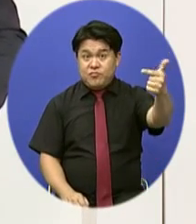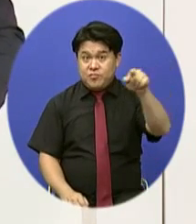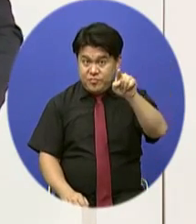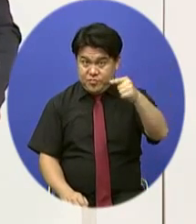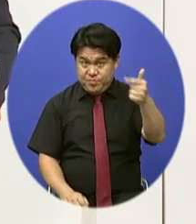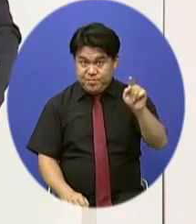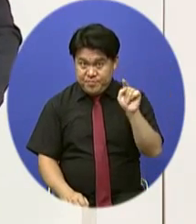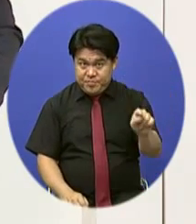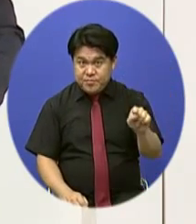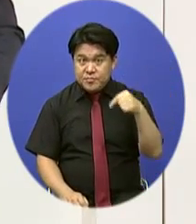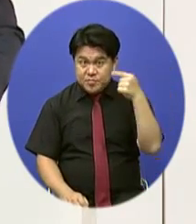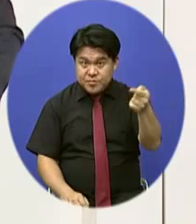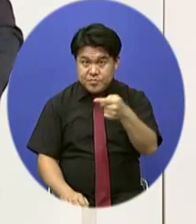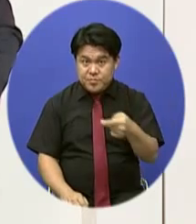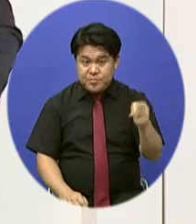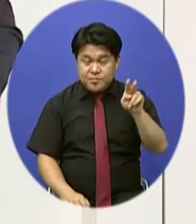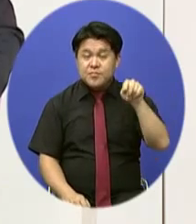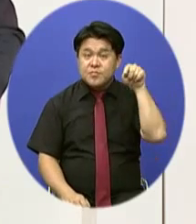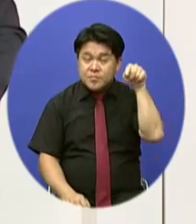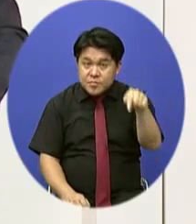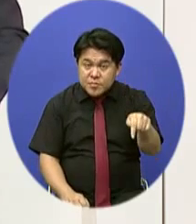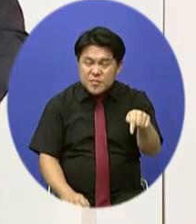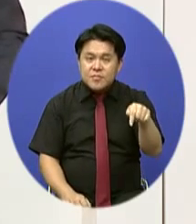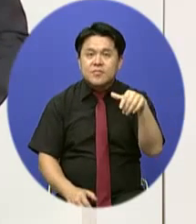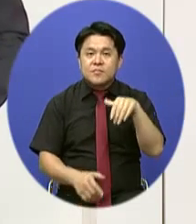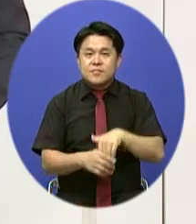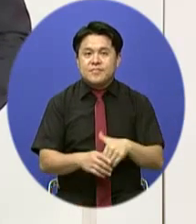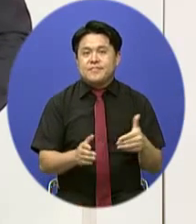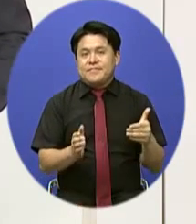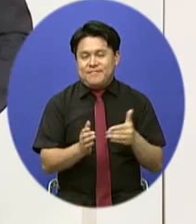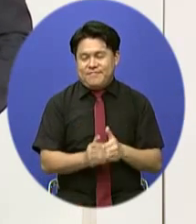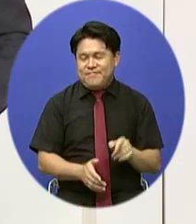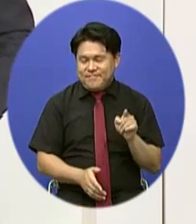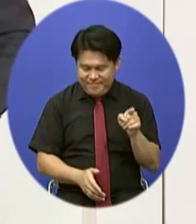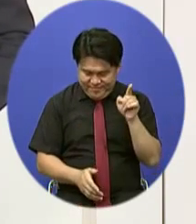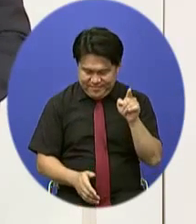때문에 6번을 누르시고 네. 우물정자를 누르면 부처